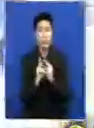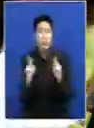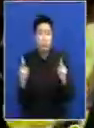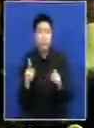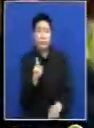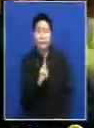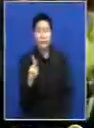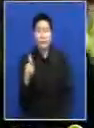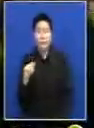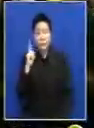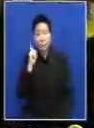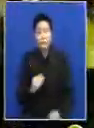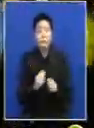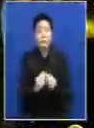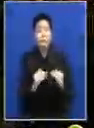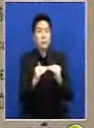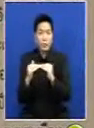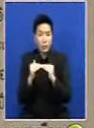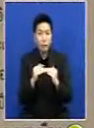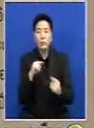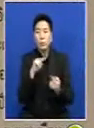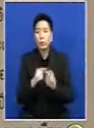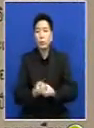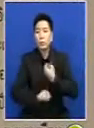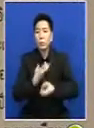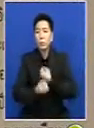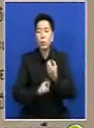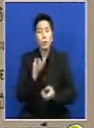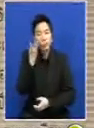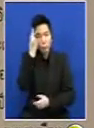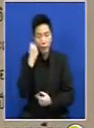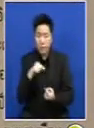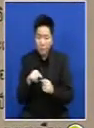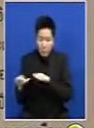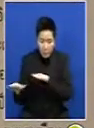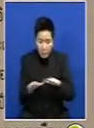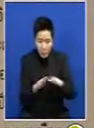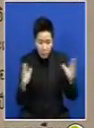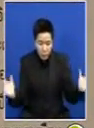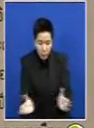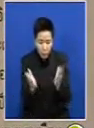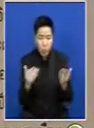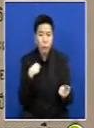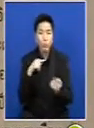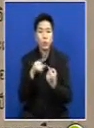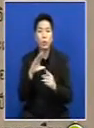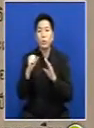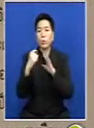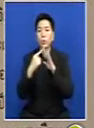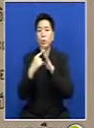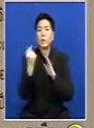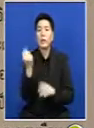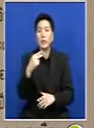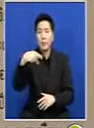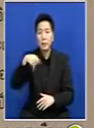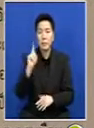ตั้งต้องให้ความเป็นธรรมในการแสดงความคิดเห็นพร้อมกับสนับสนุนการเคลื่อนไหวของคุณสุเทพเทือกสุบรรณซึ่งเป็น